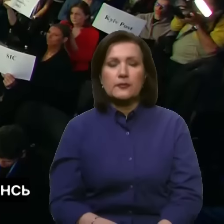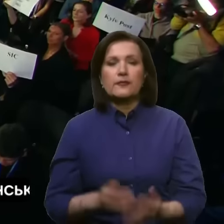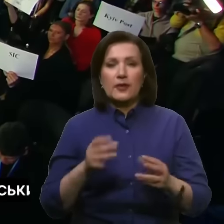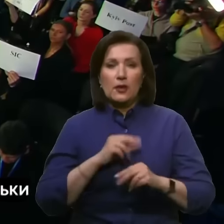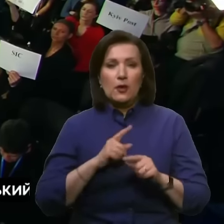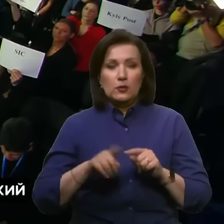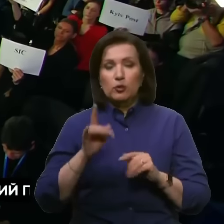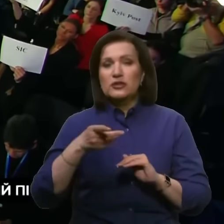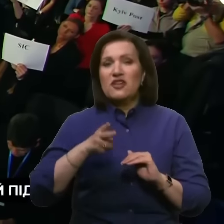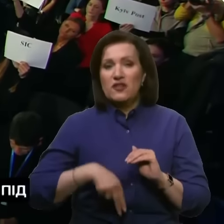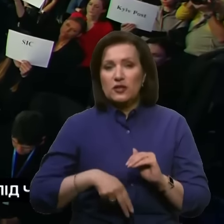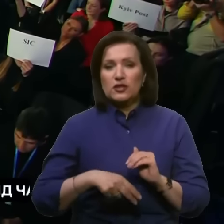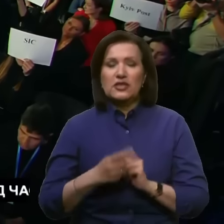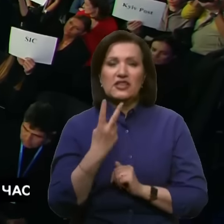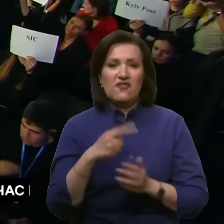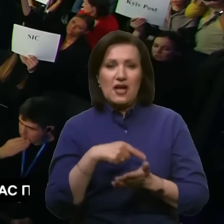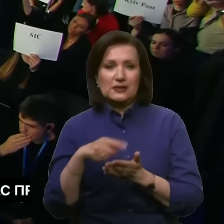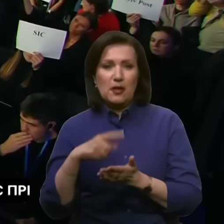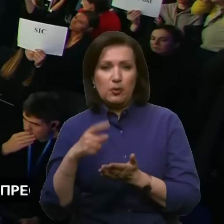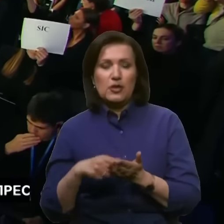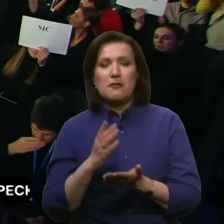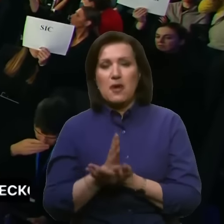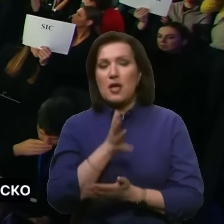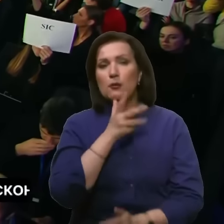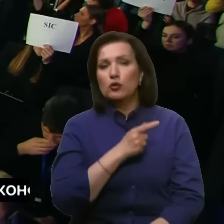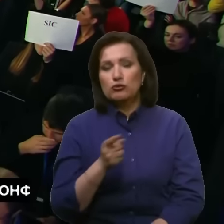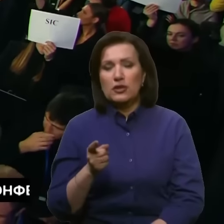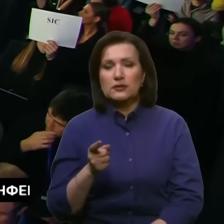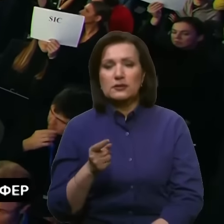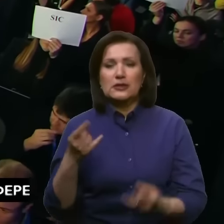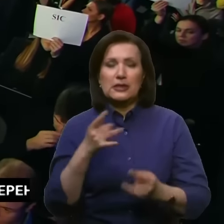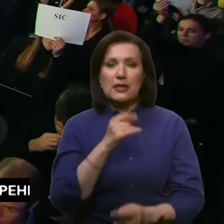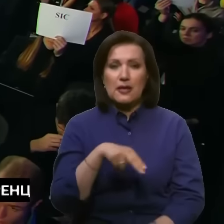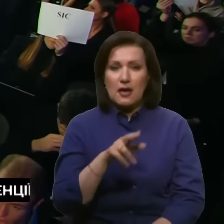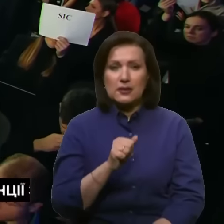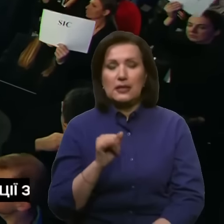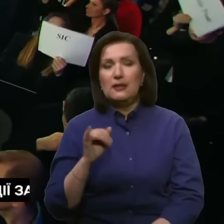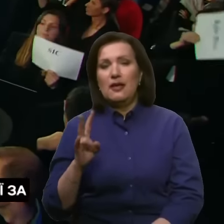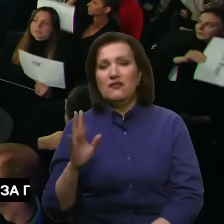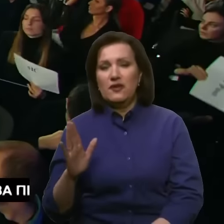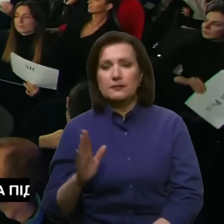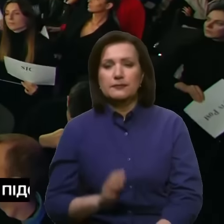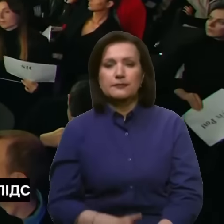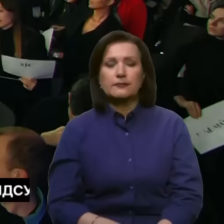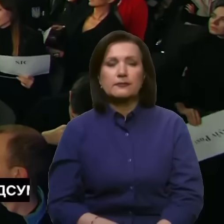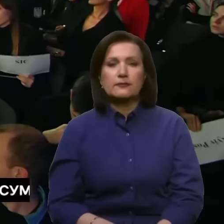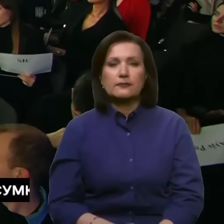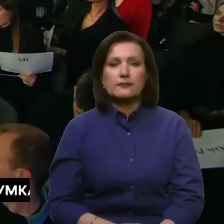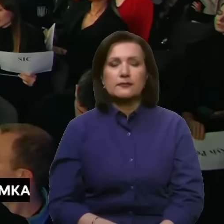Шановні колеги, скоро будемо завершувати. На два запитання, я думаю, маємо час. Давайте телеканал «Рада» і потім НВ.